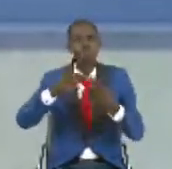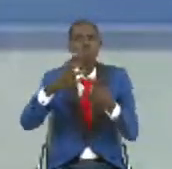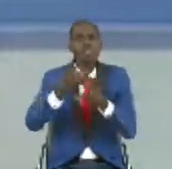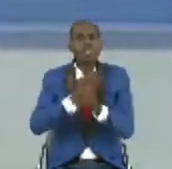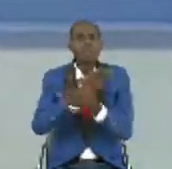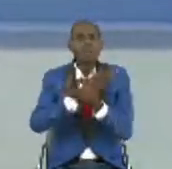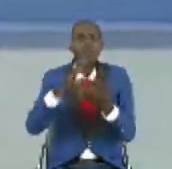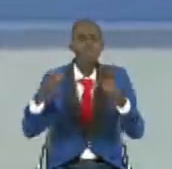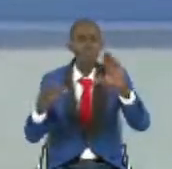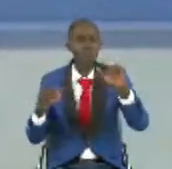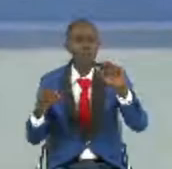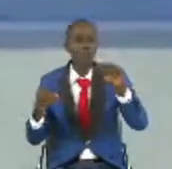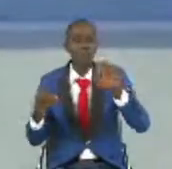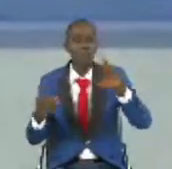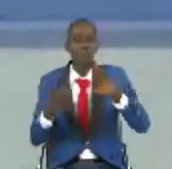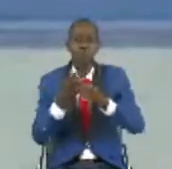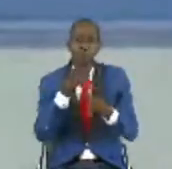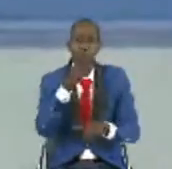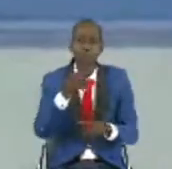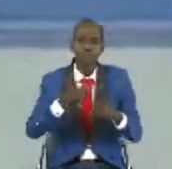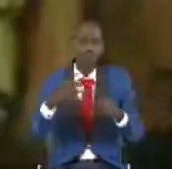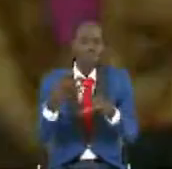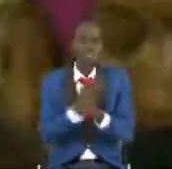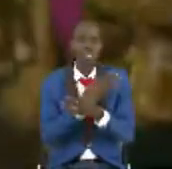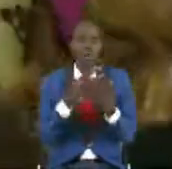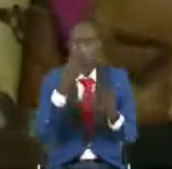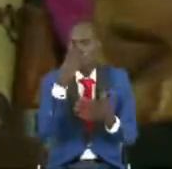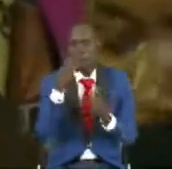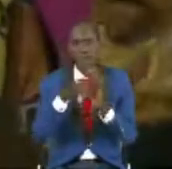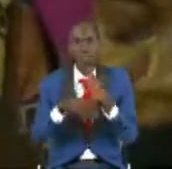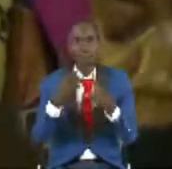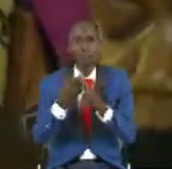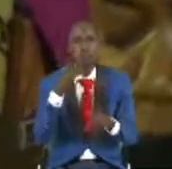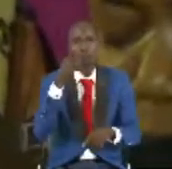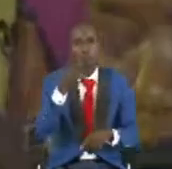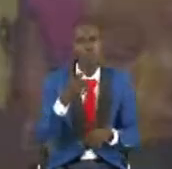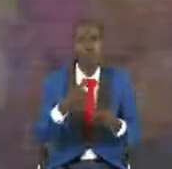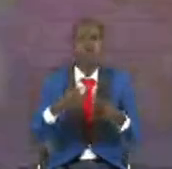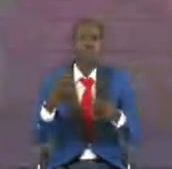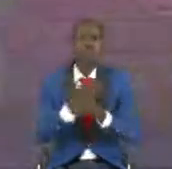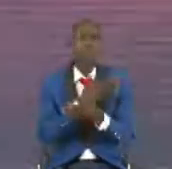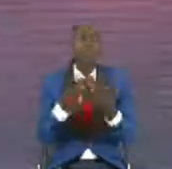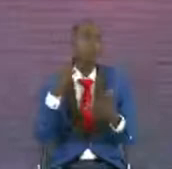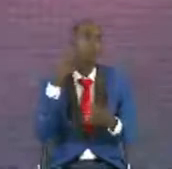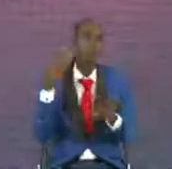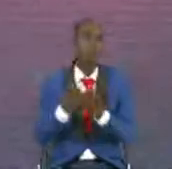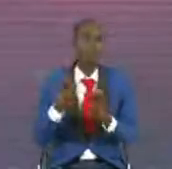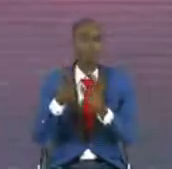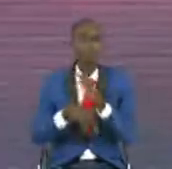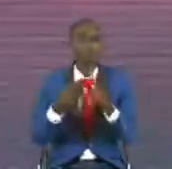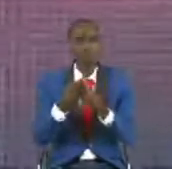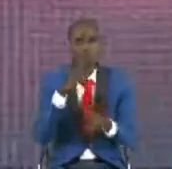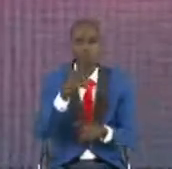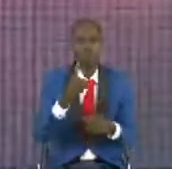le cancer de ta vie. Pour ôter l'aveuglement de ta vie. Pour ôter la surdité de ta vie.